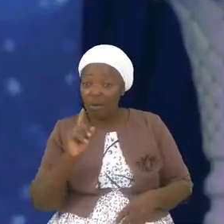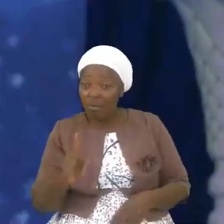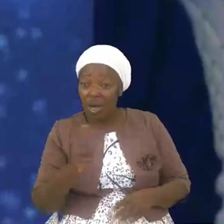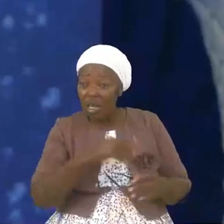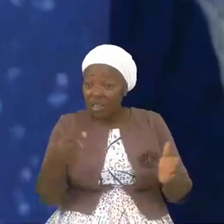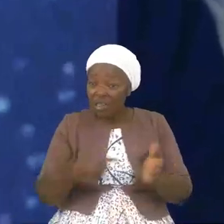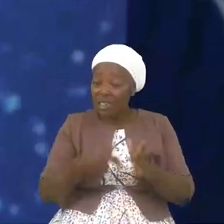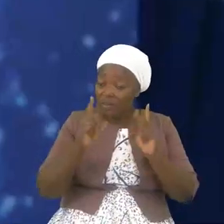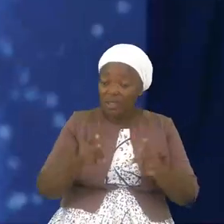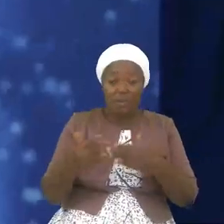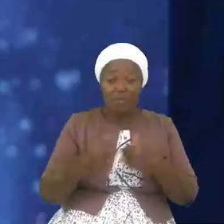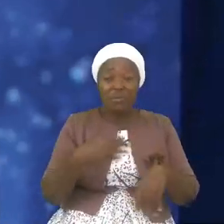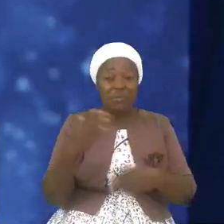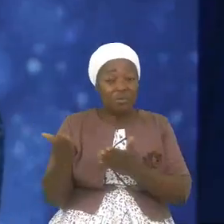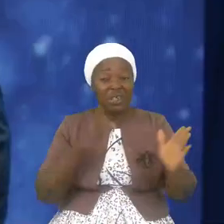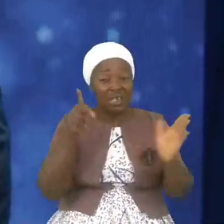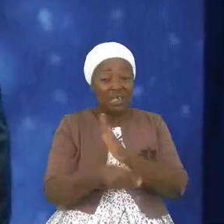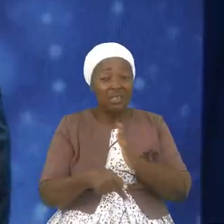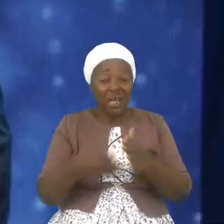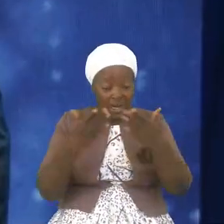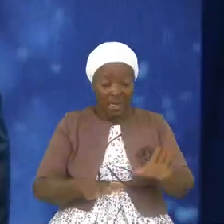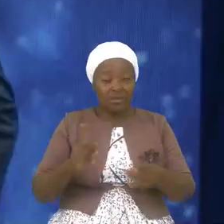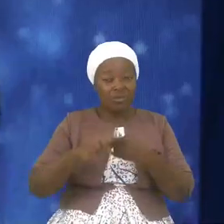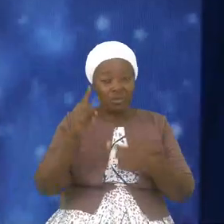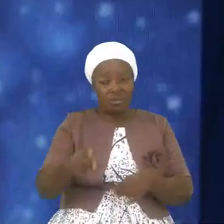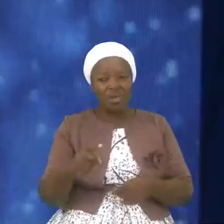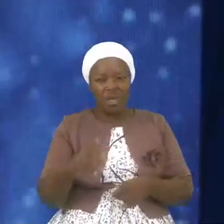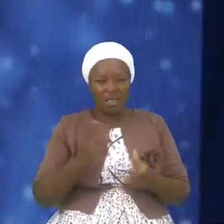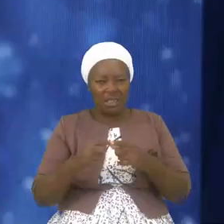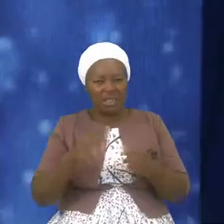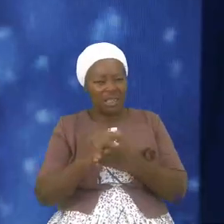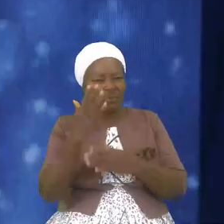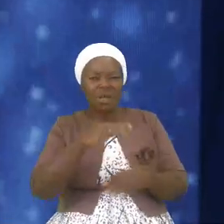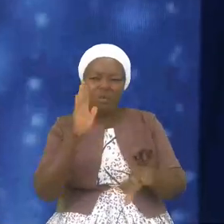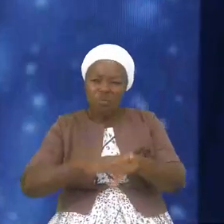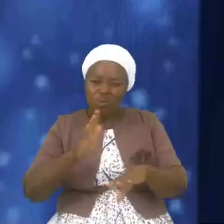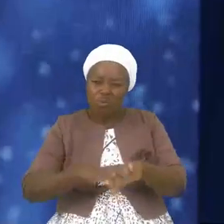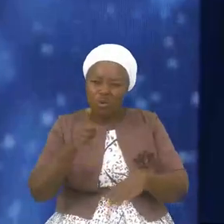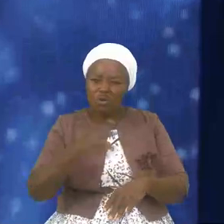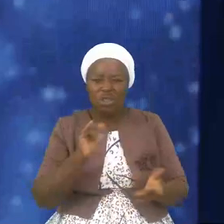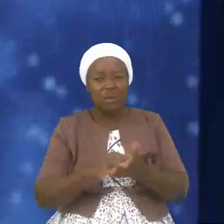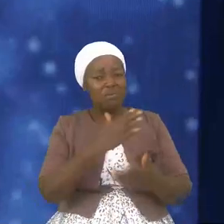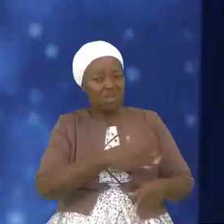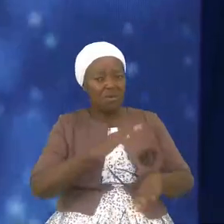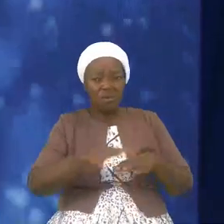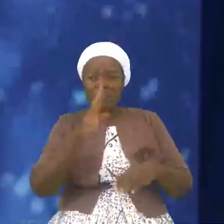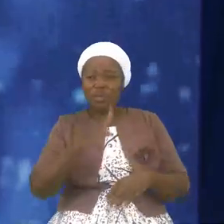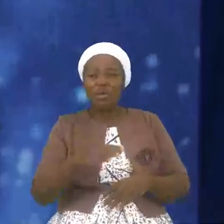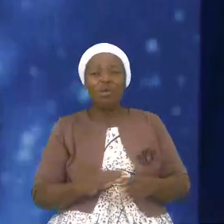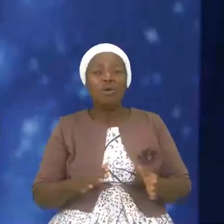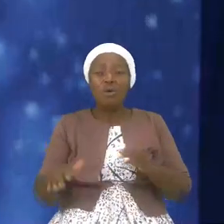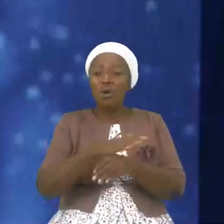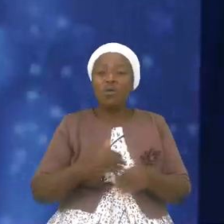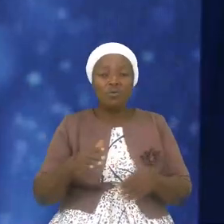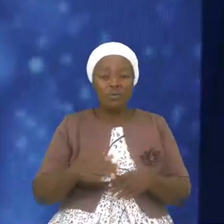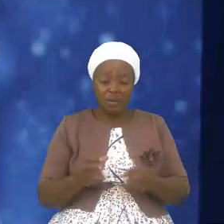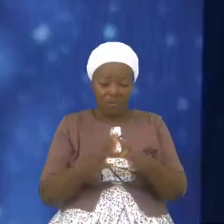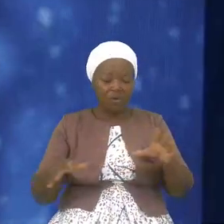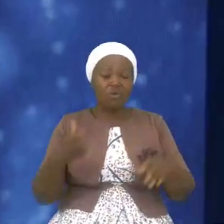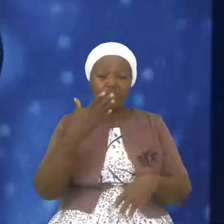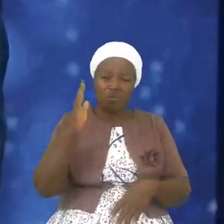Et ceci peut coûter ta vie. C'est pourquoi il dit, ne sois pas méchant à l'excès. Et ne te montre pas